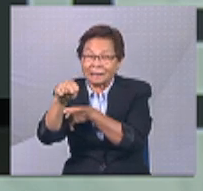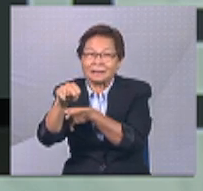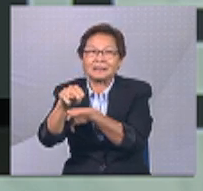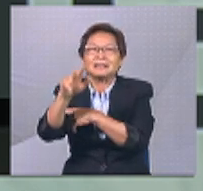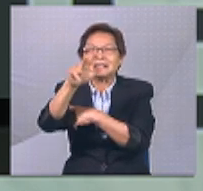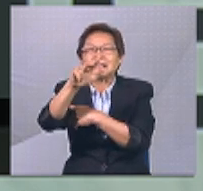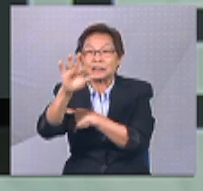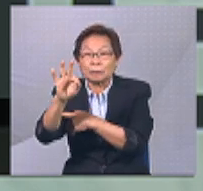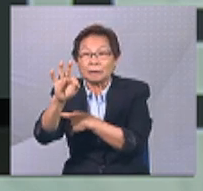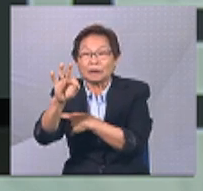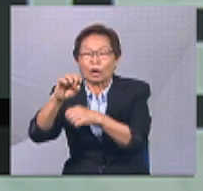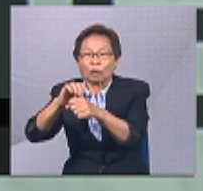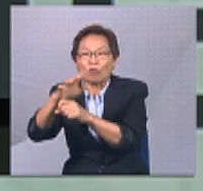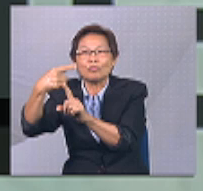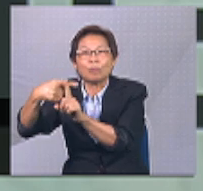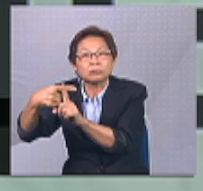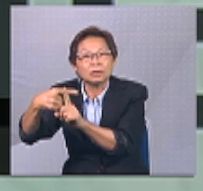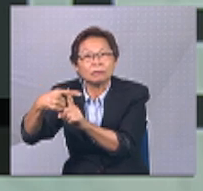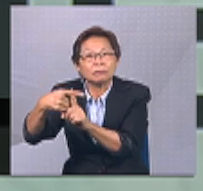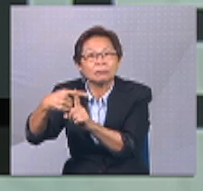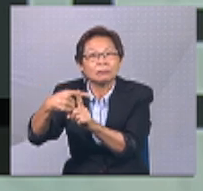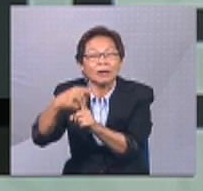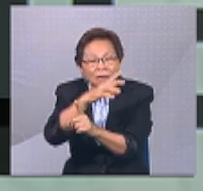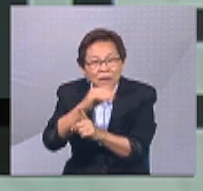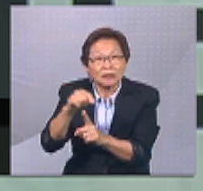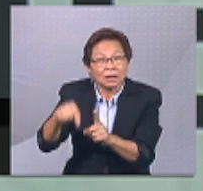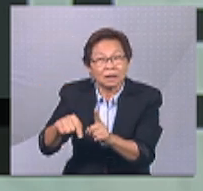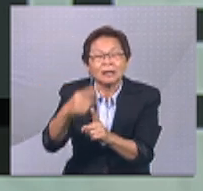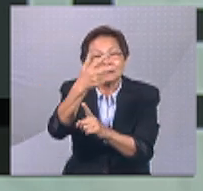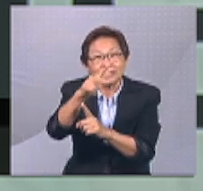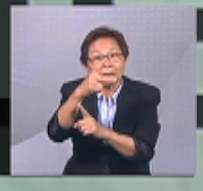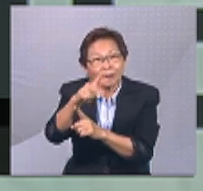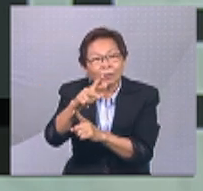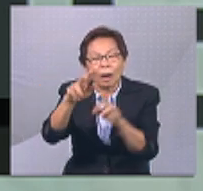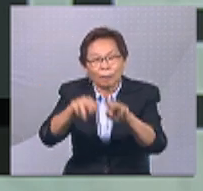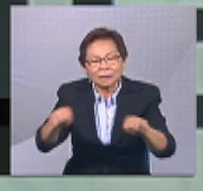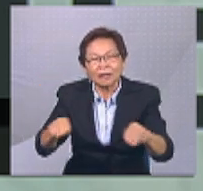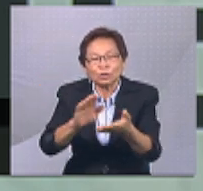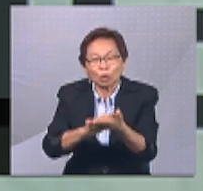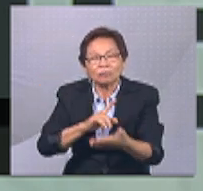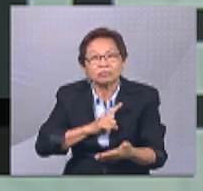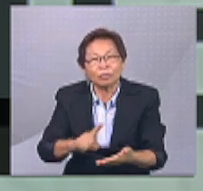39 kes yang positif dan yang melibatkan 13 pelajar tahfiz